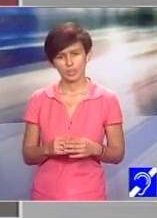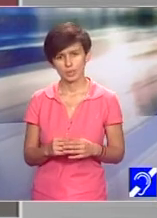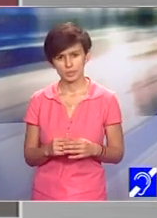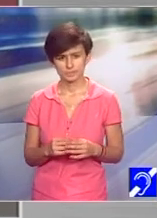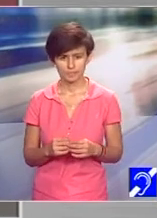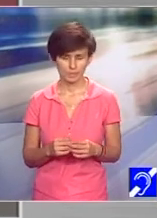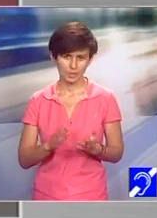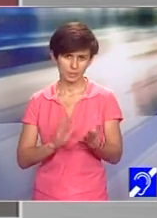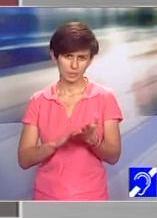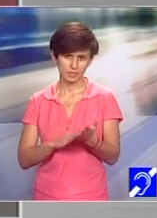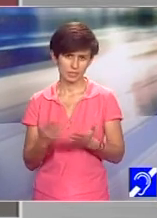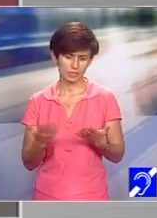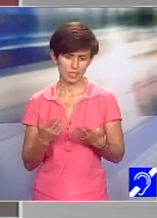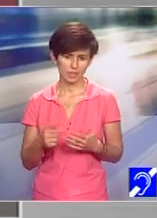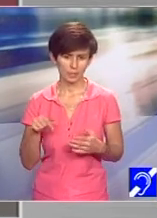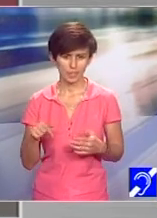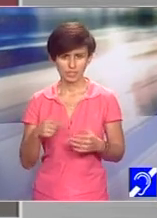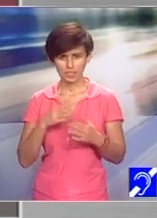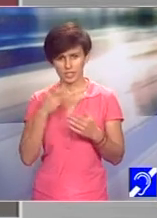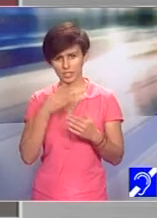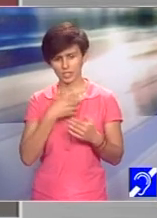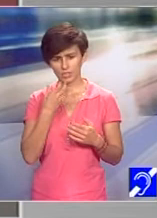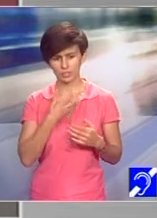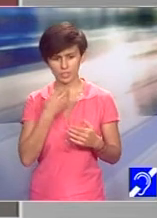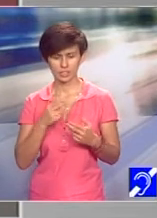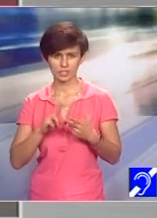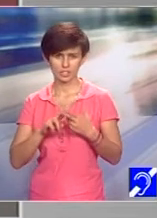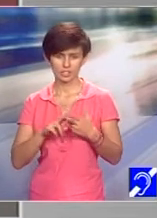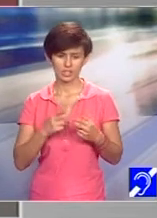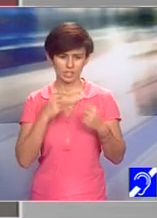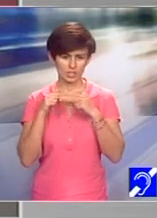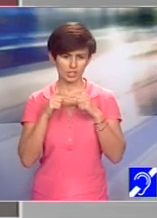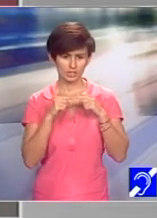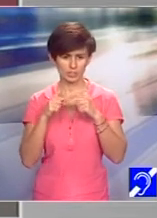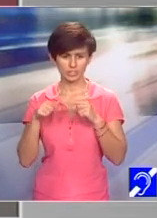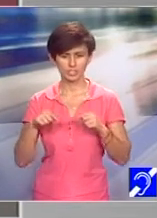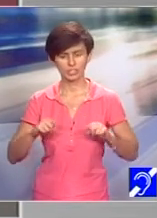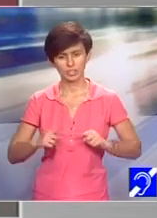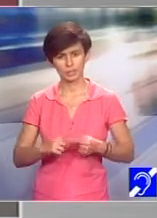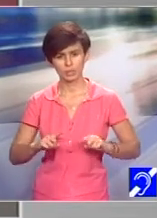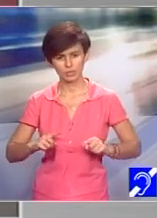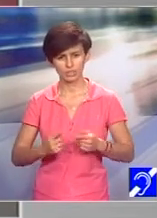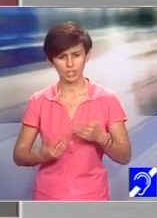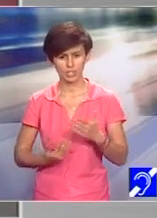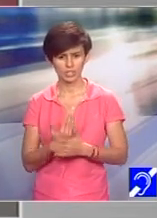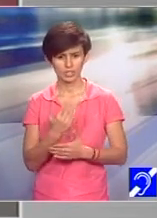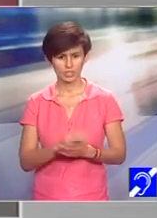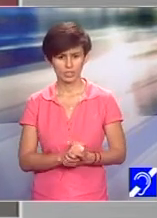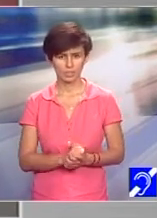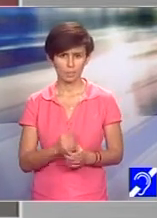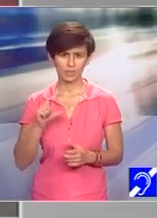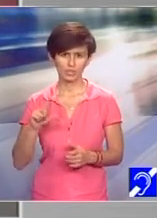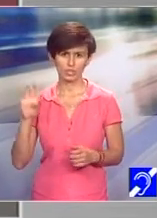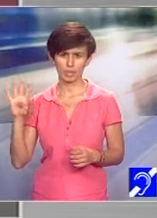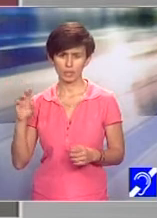iată, și în astfel de cu ocazia acestor întâlniri, puneți în dezbatere și aceste noi provocări, să le spunem așa. 2-4 octombrie va